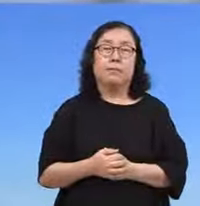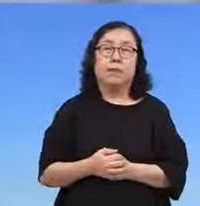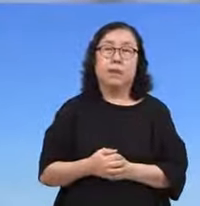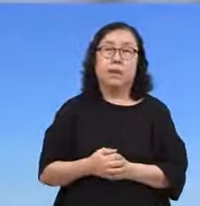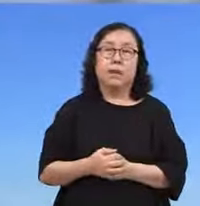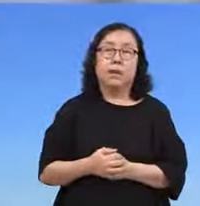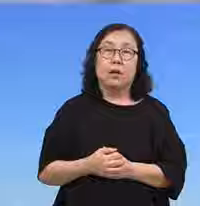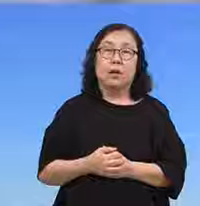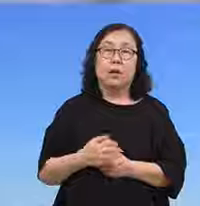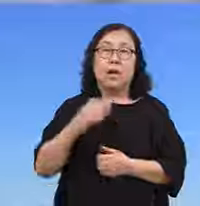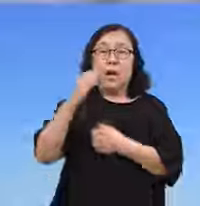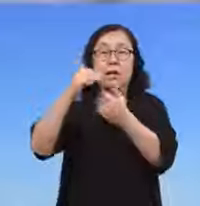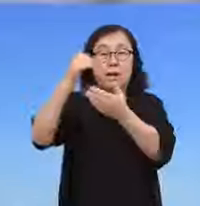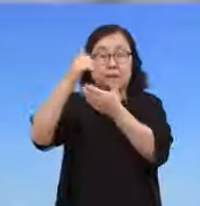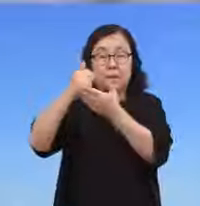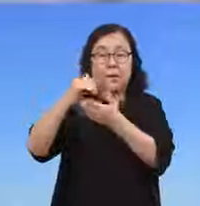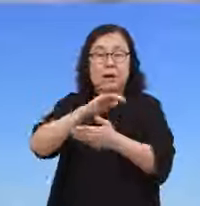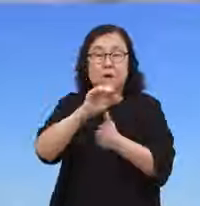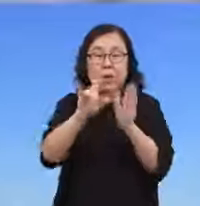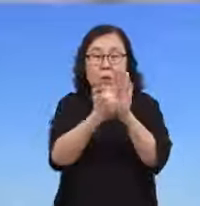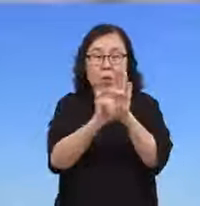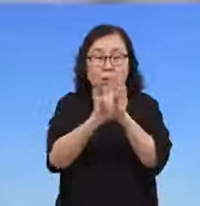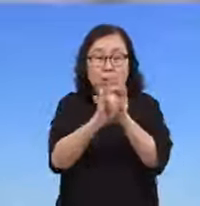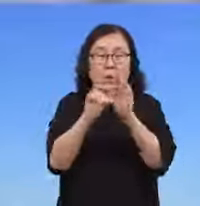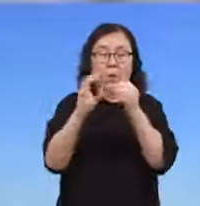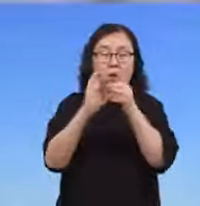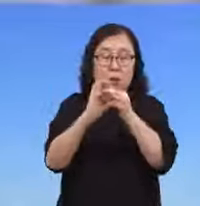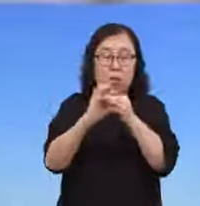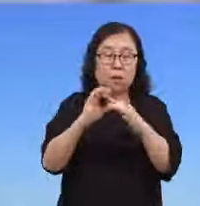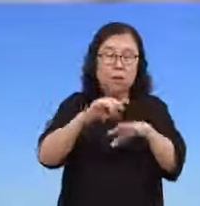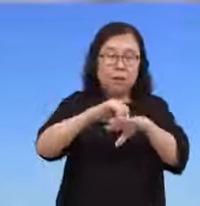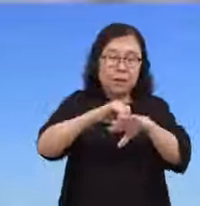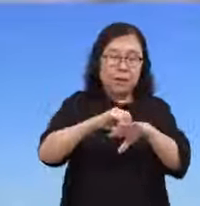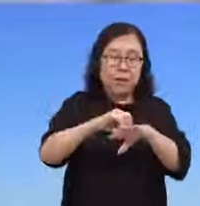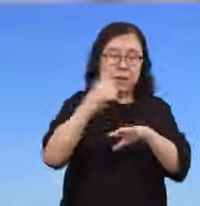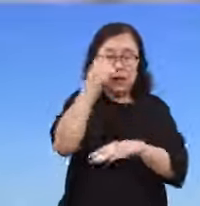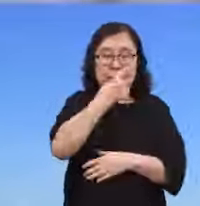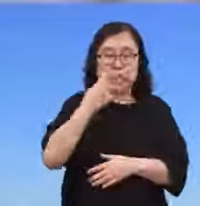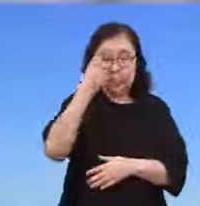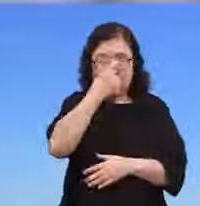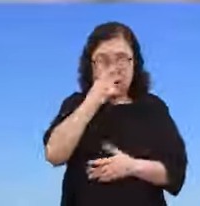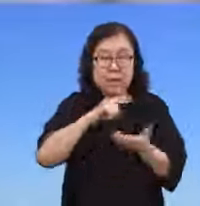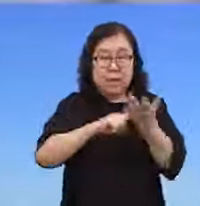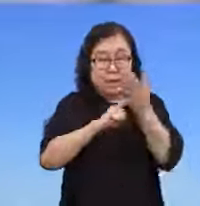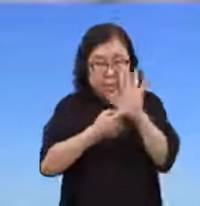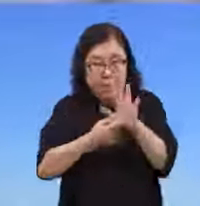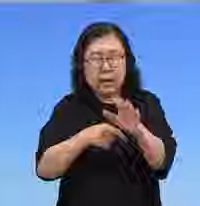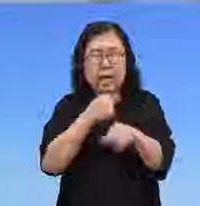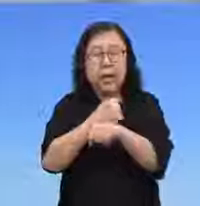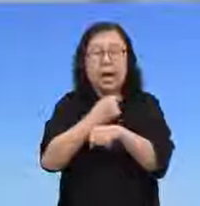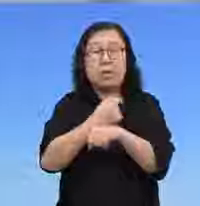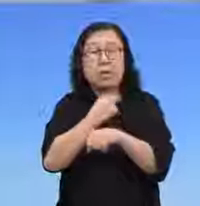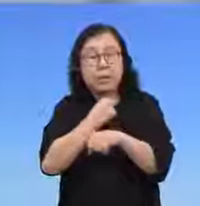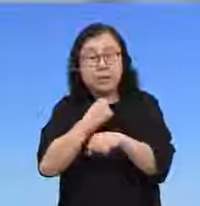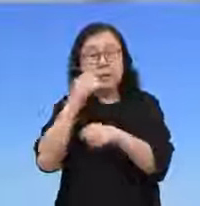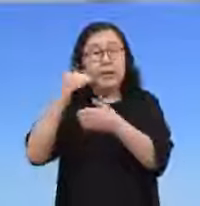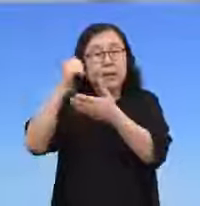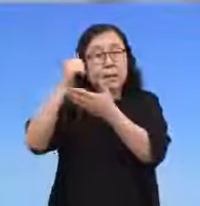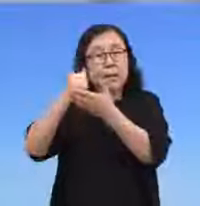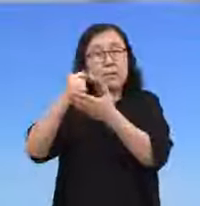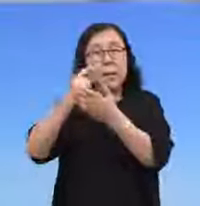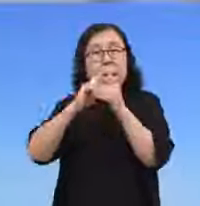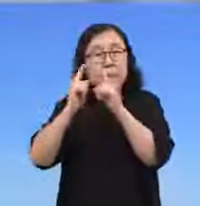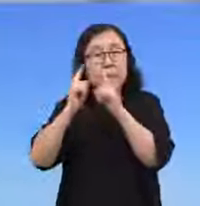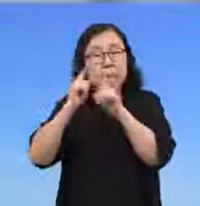드러내시는 하나님하고 그 마음이 좀 비슷한 거 아닐까, 그런 생각을 해보는 겁니다. 그래서 이제 내일부터